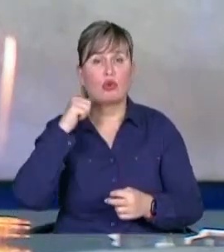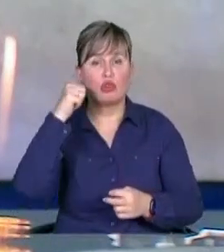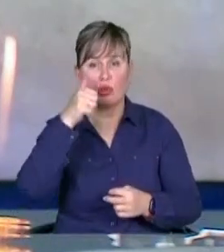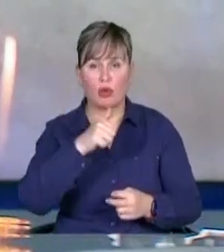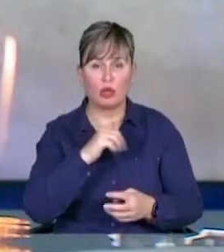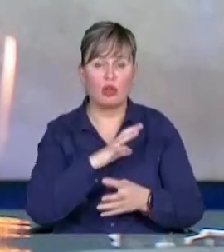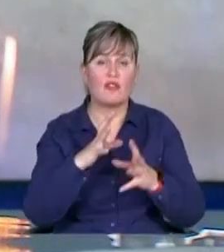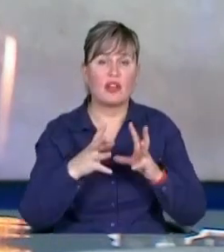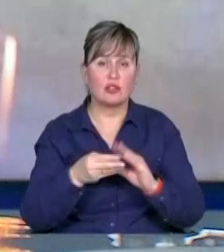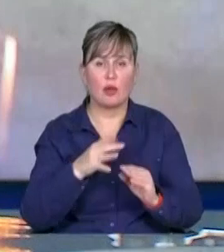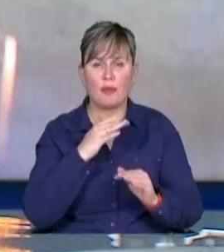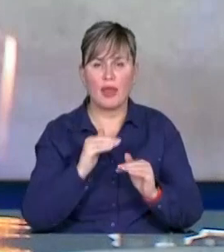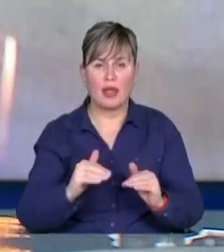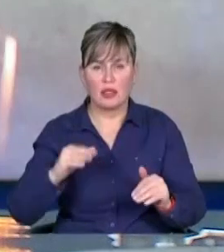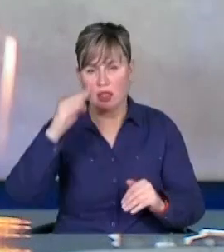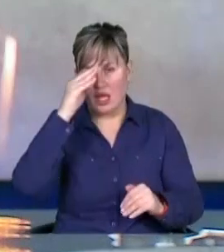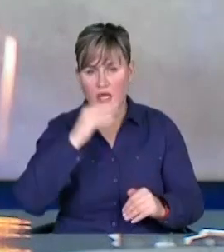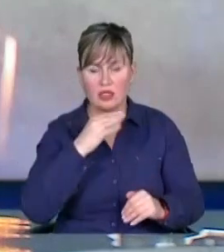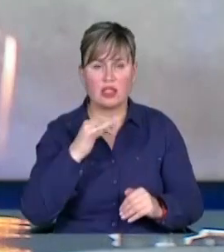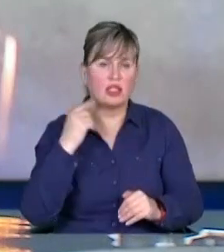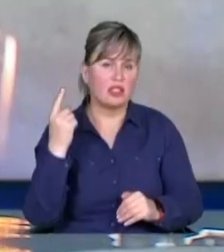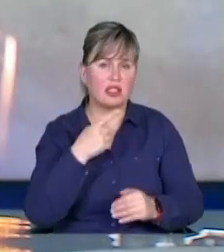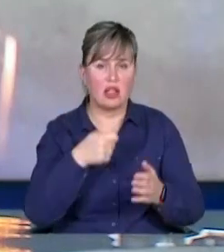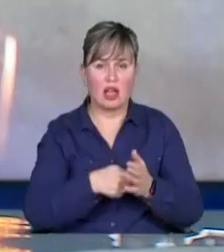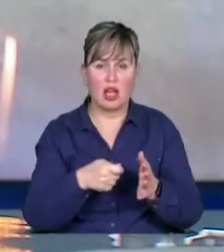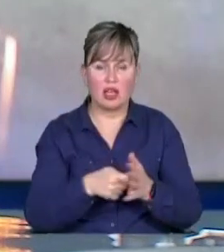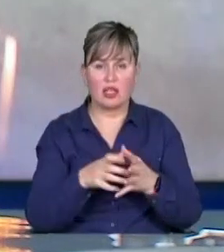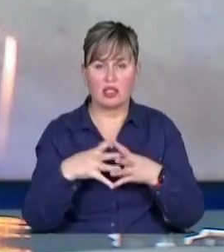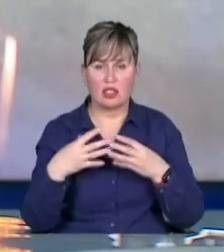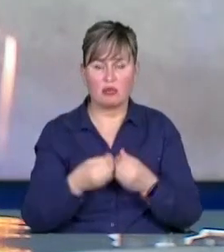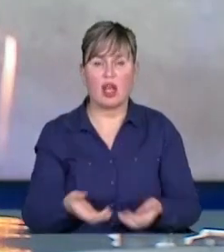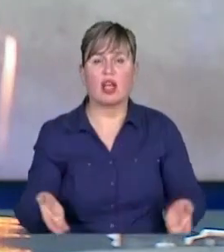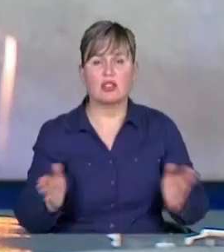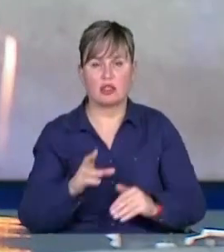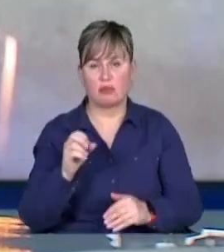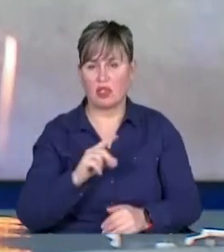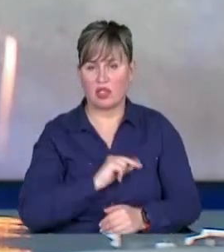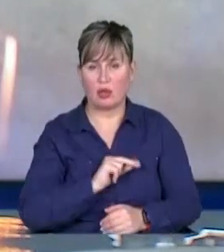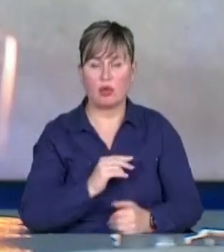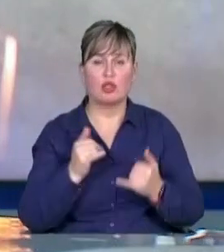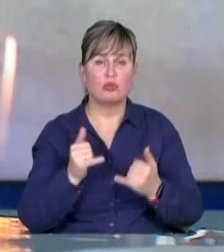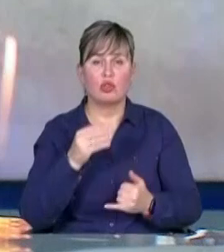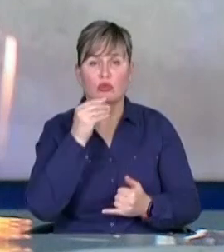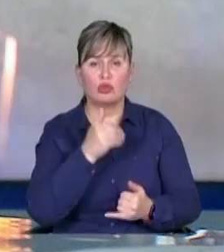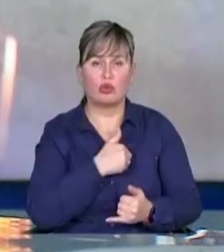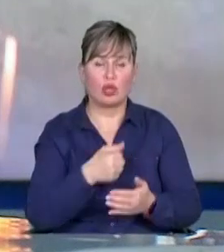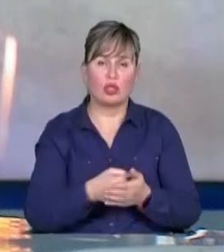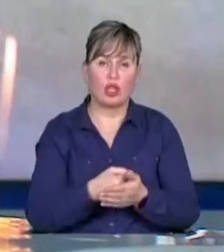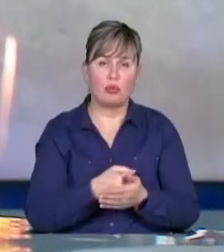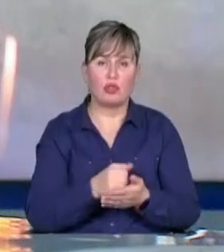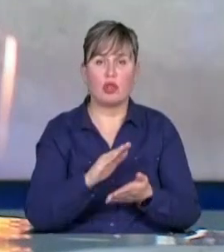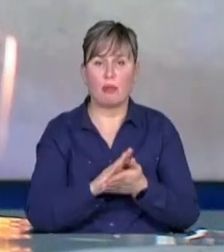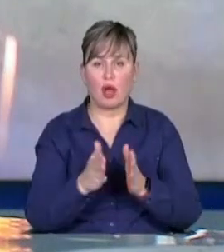В результате многодетный отец и единственный кормилец семьи остался без работы. Теперь мужчина пытается добиться